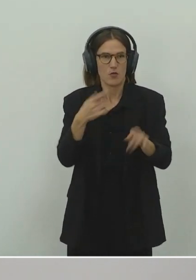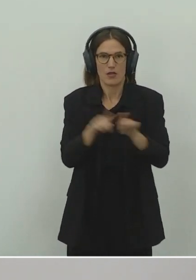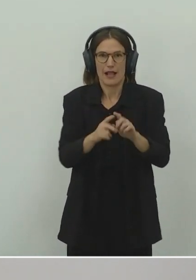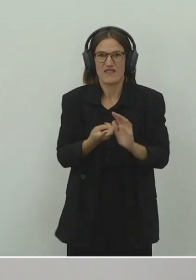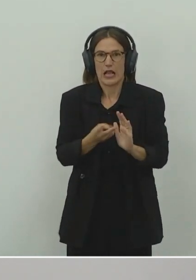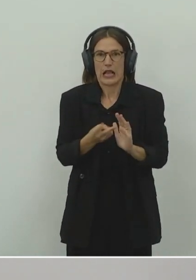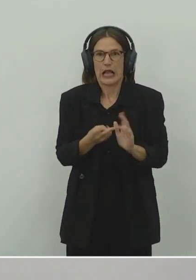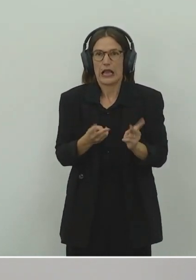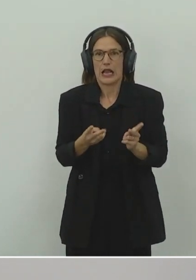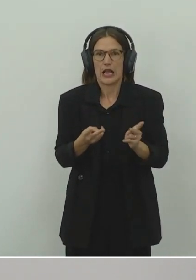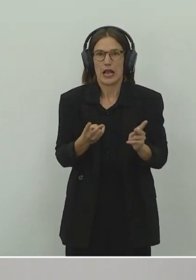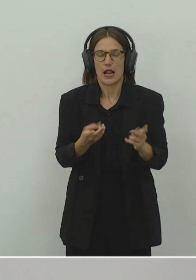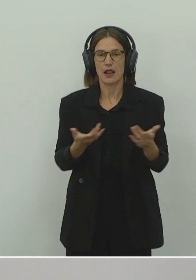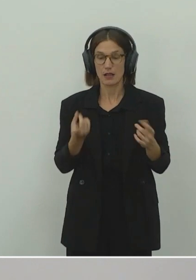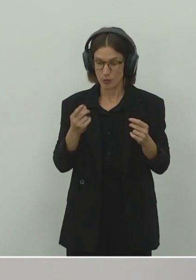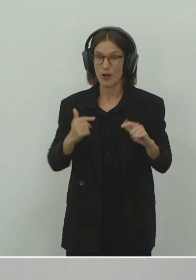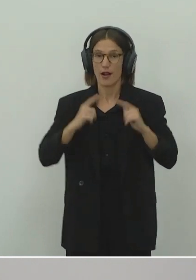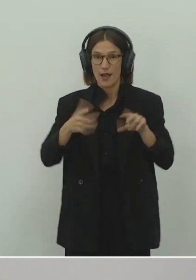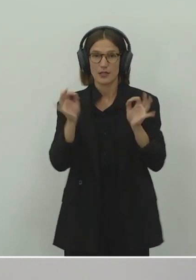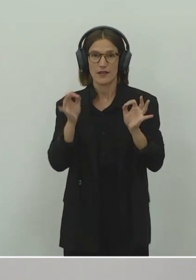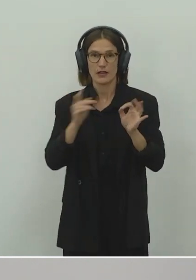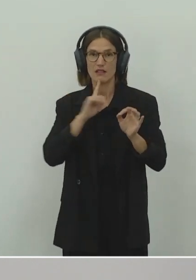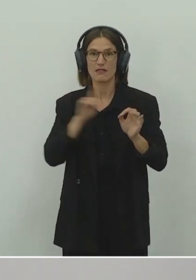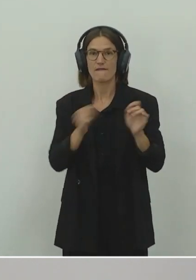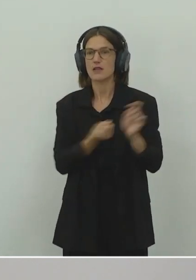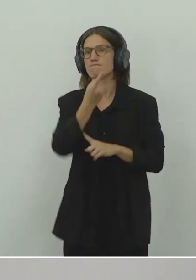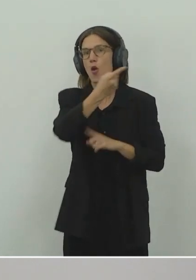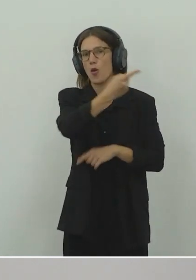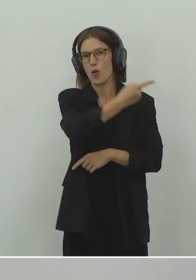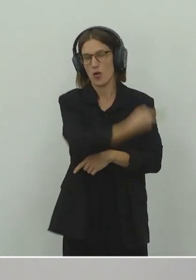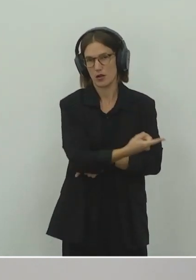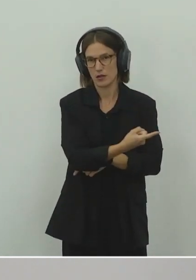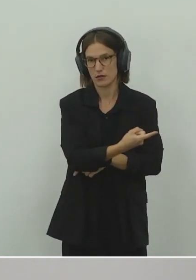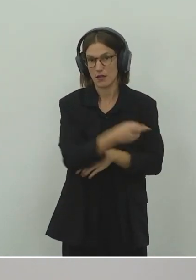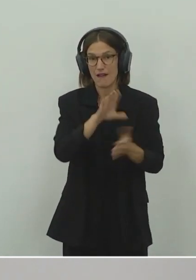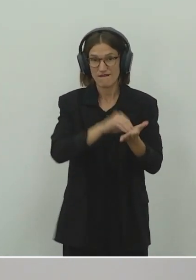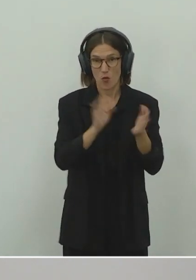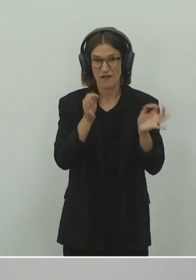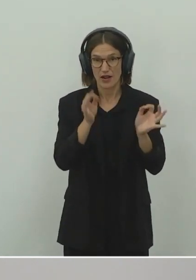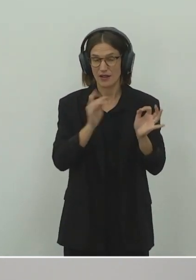darum, dass man Lebensqualität nicht über Bord wirft, Wohnqualität nicht einfach